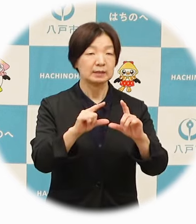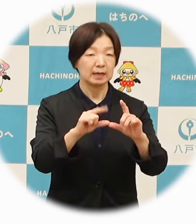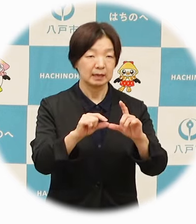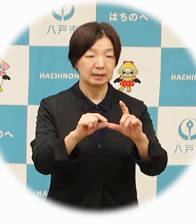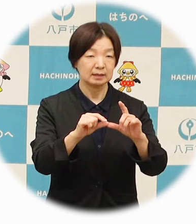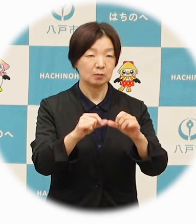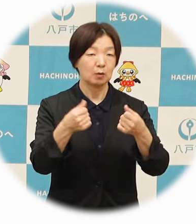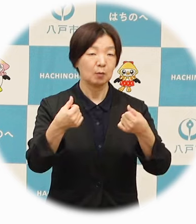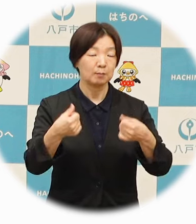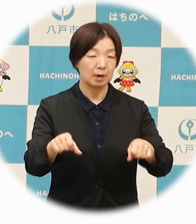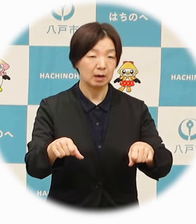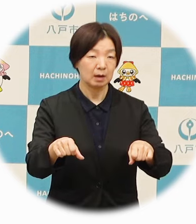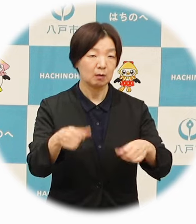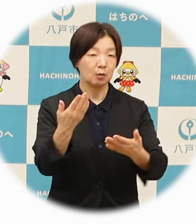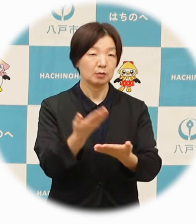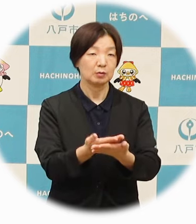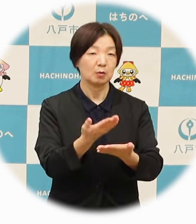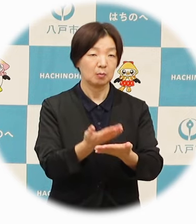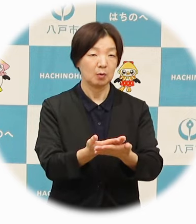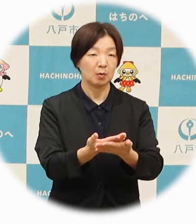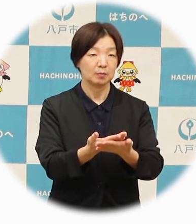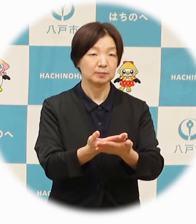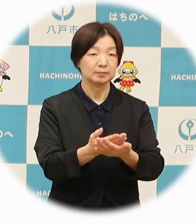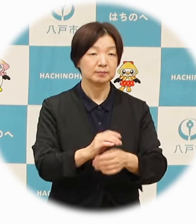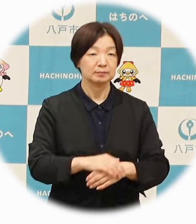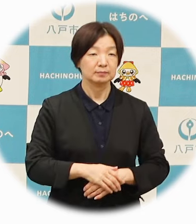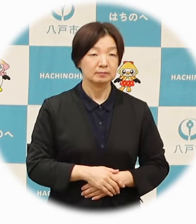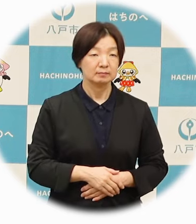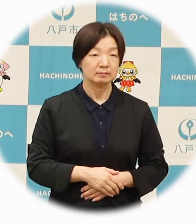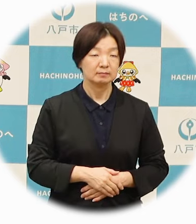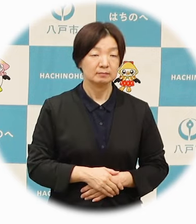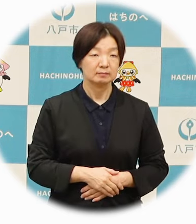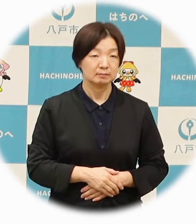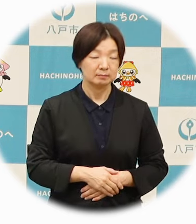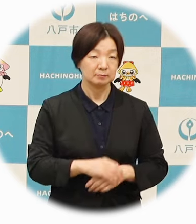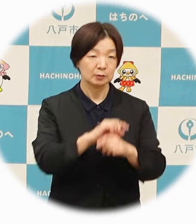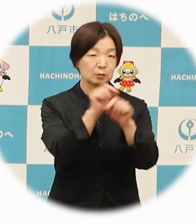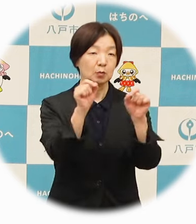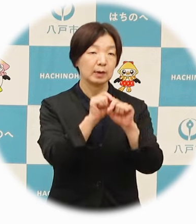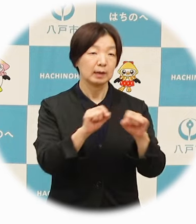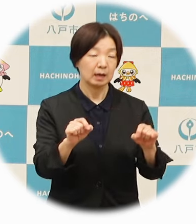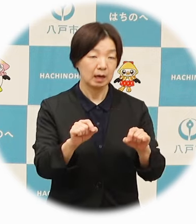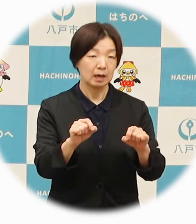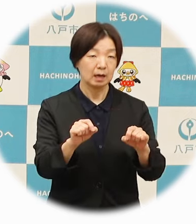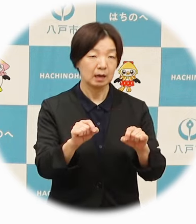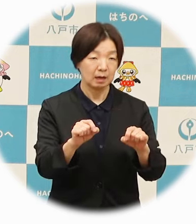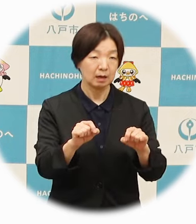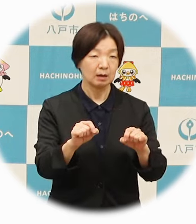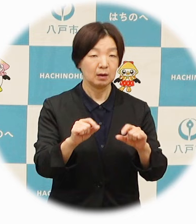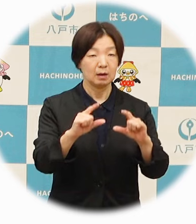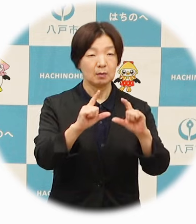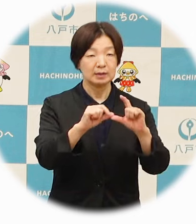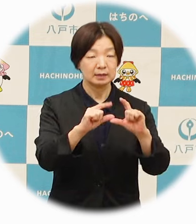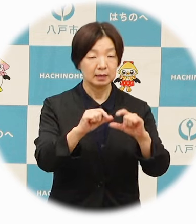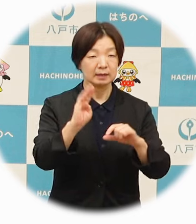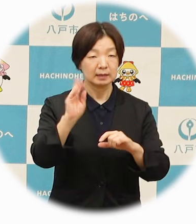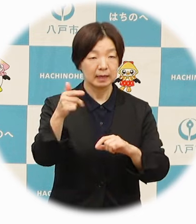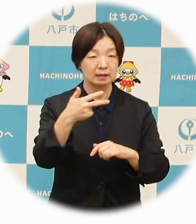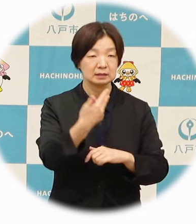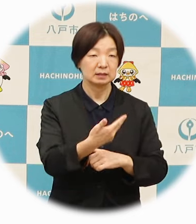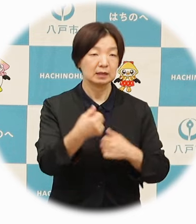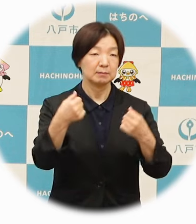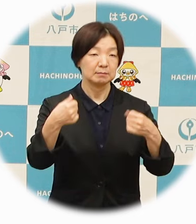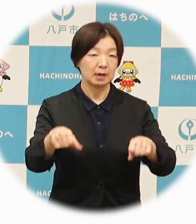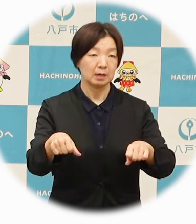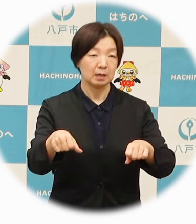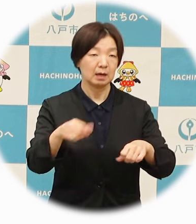合とすることを要望したところでありますが、その負担割合が県市均等となることが